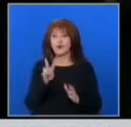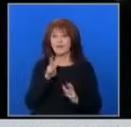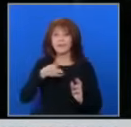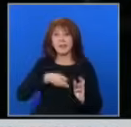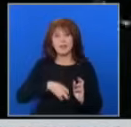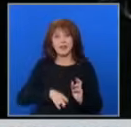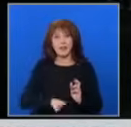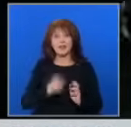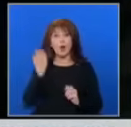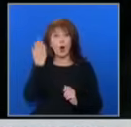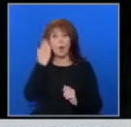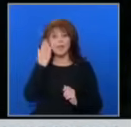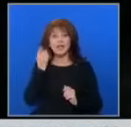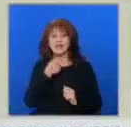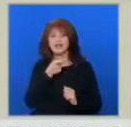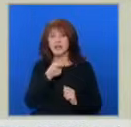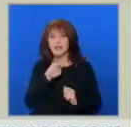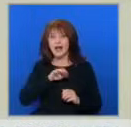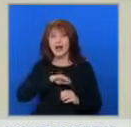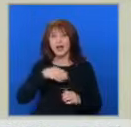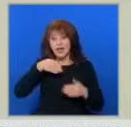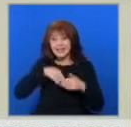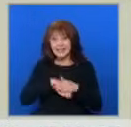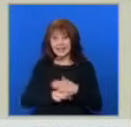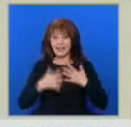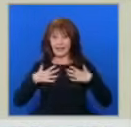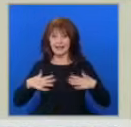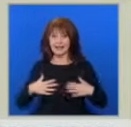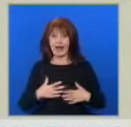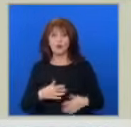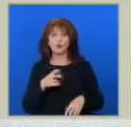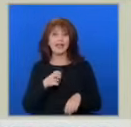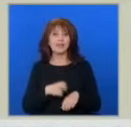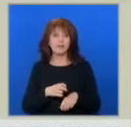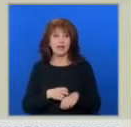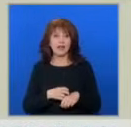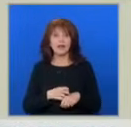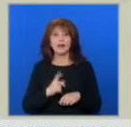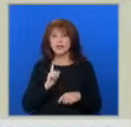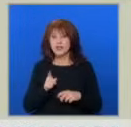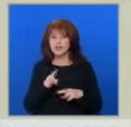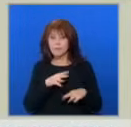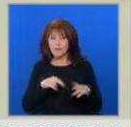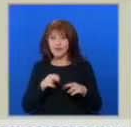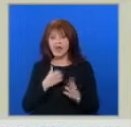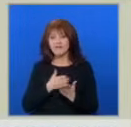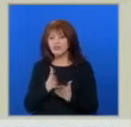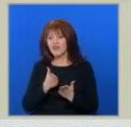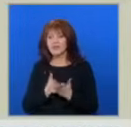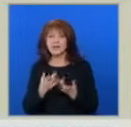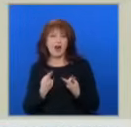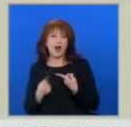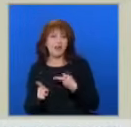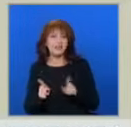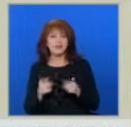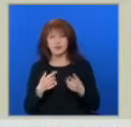са му помагали да укрие тялото на Димитър. Възможно да се извършват точни ставки, да се проверяват и така нататък версии различни. Ние